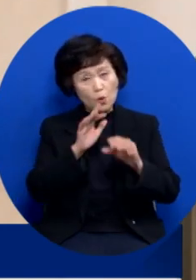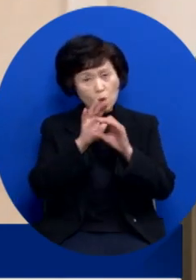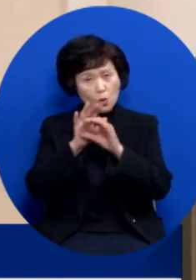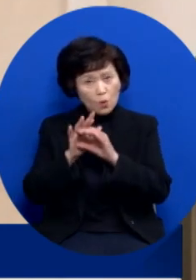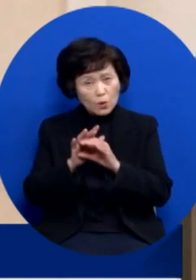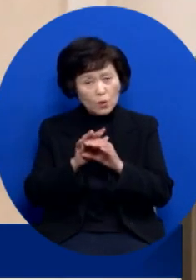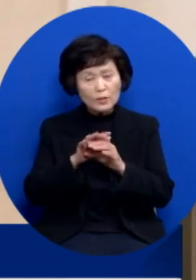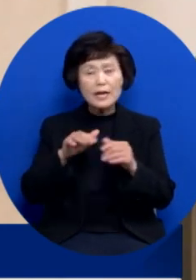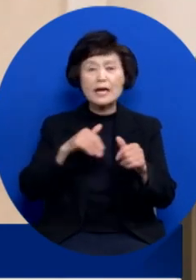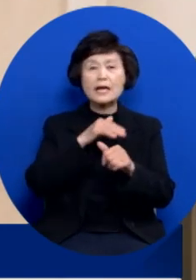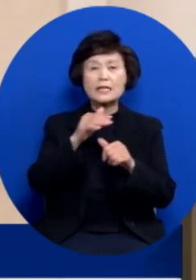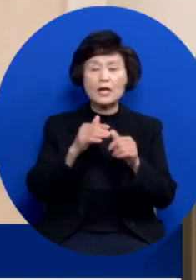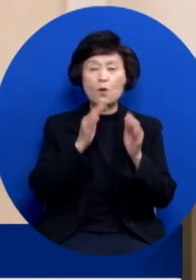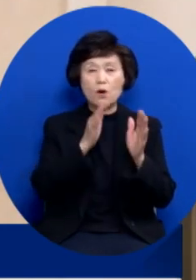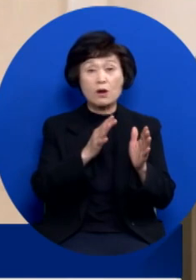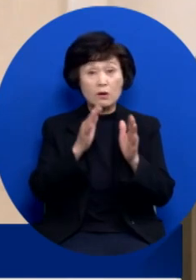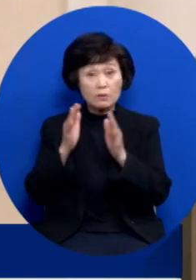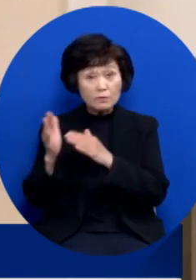팬데믹을 지나면서